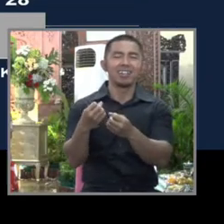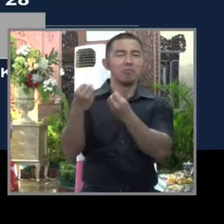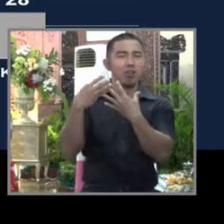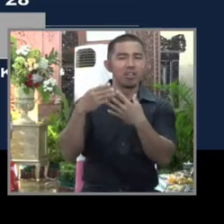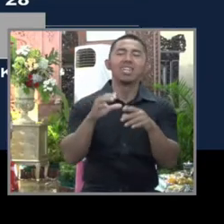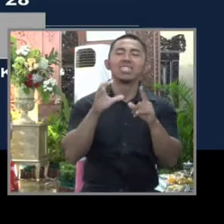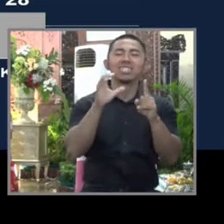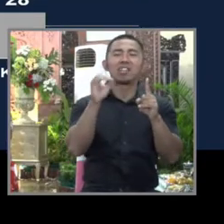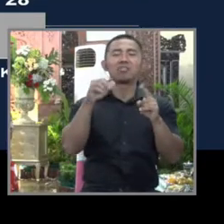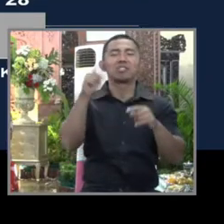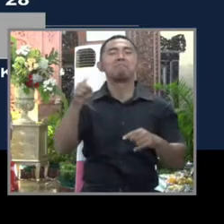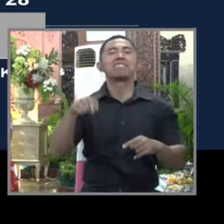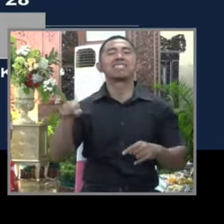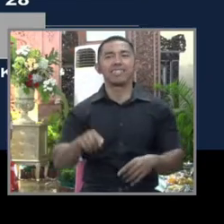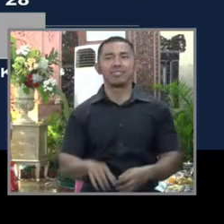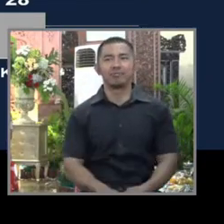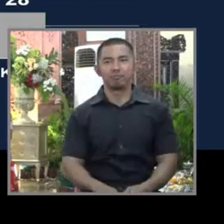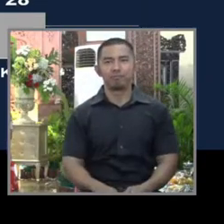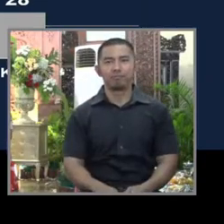100%.